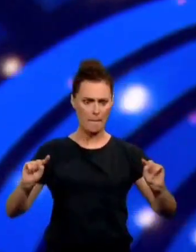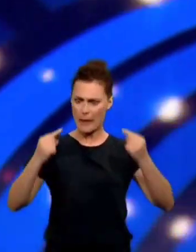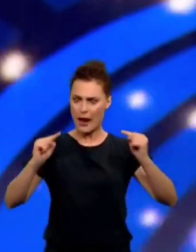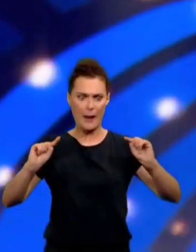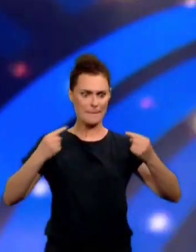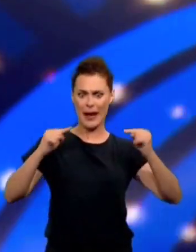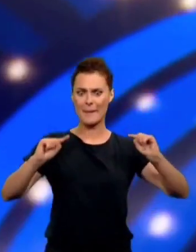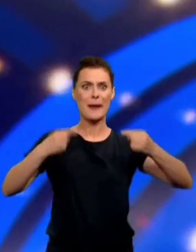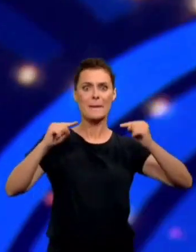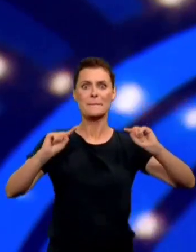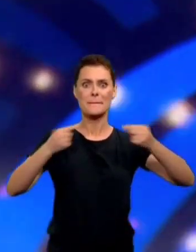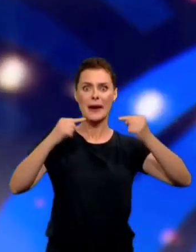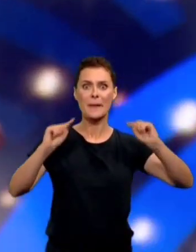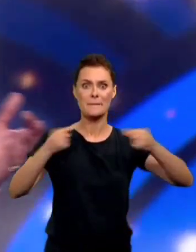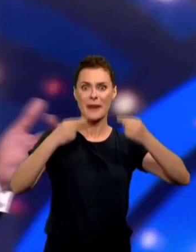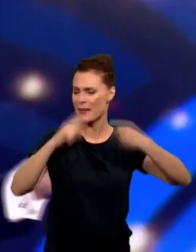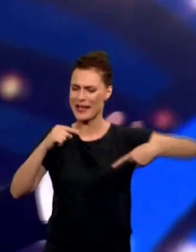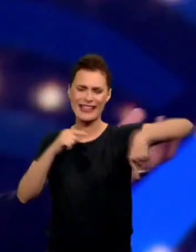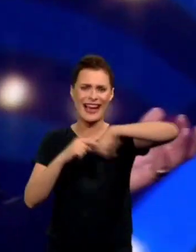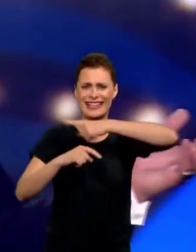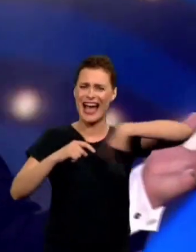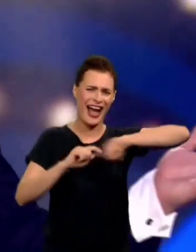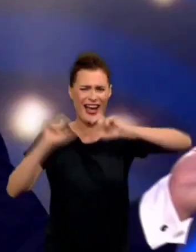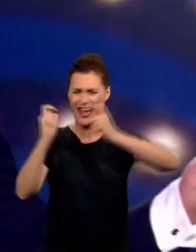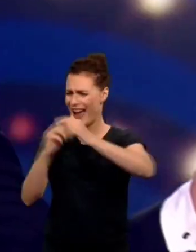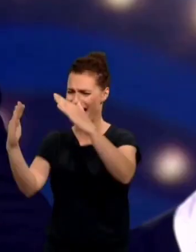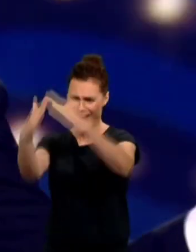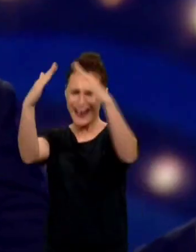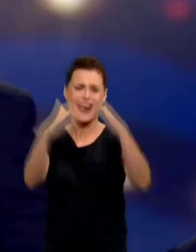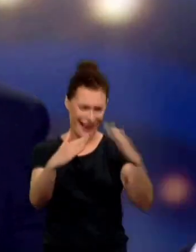słowa, to każdy stąd dobrze zna.